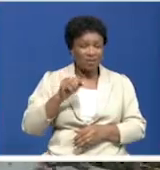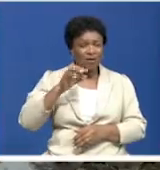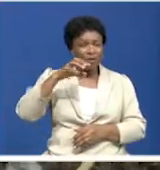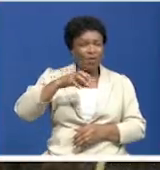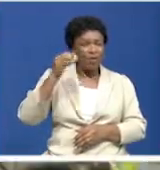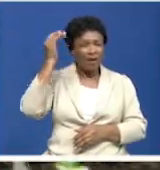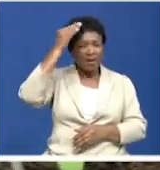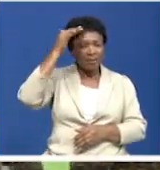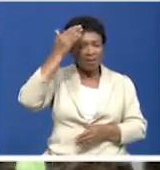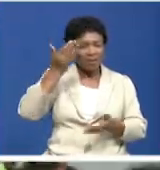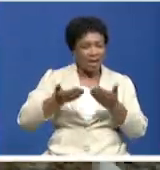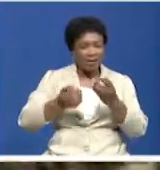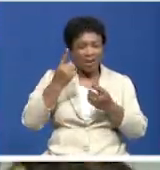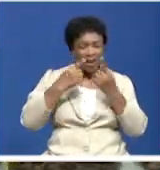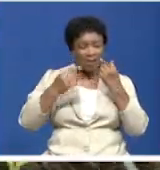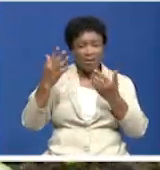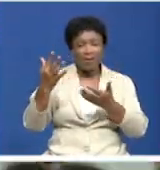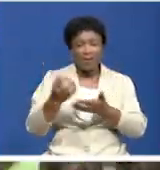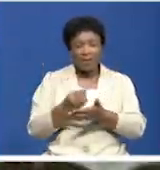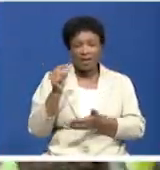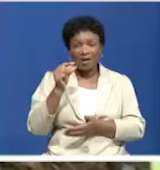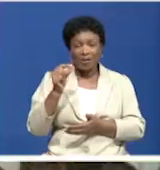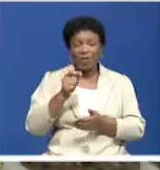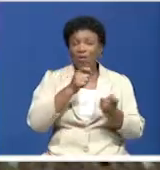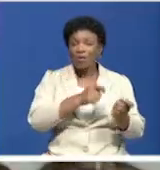hua ika onoa kili cha upa